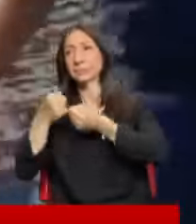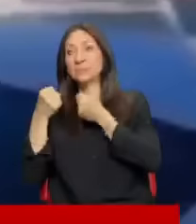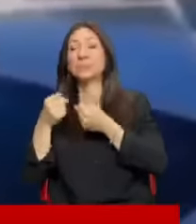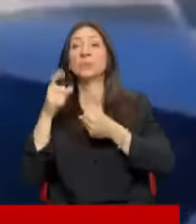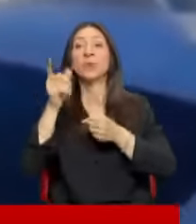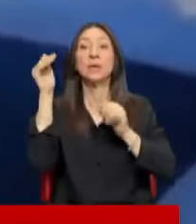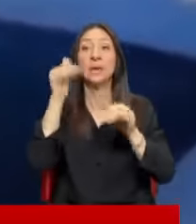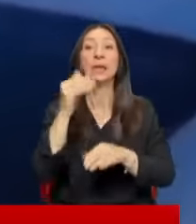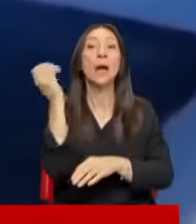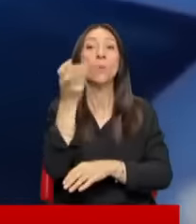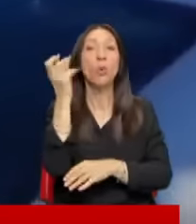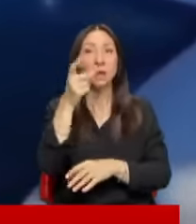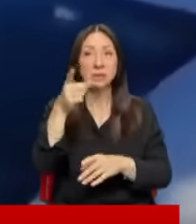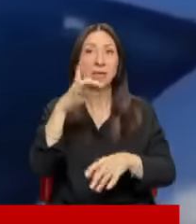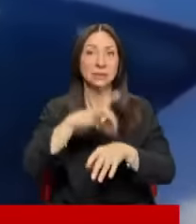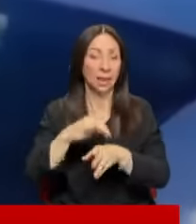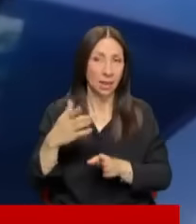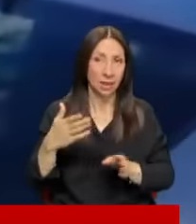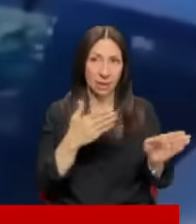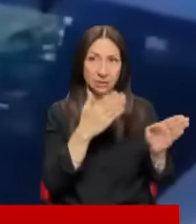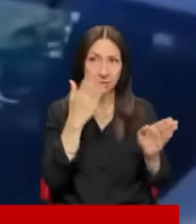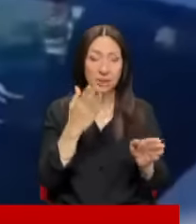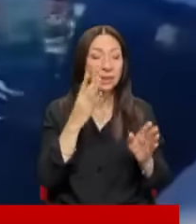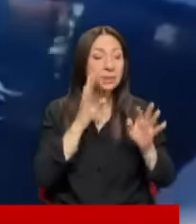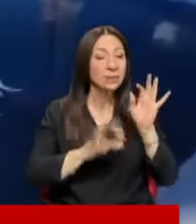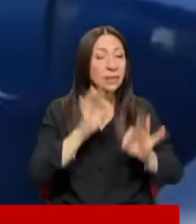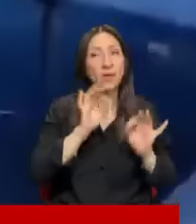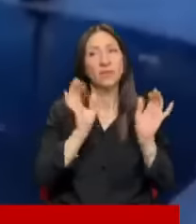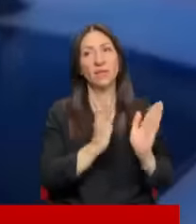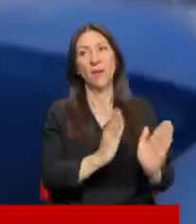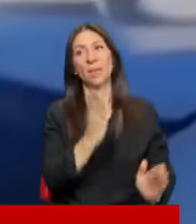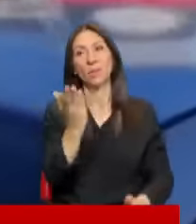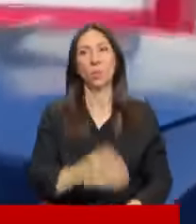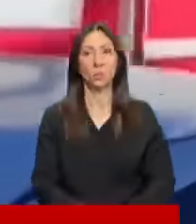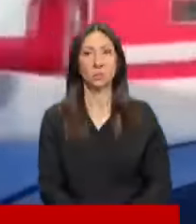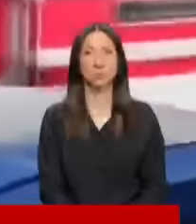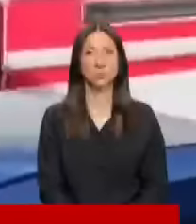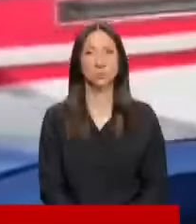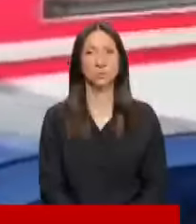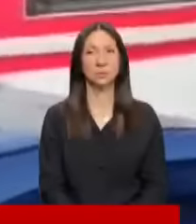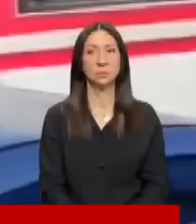yerine sevk edilen sağlık ekiplerince hastaneye kaldırıldı, tedaviye alındı.